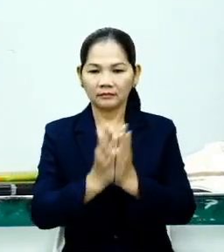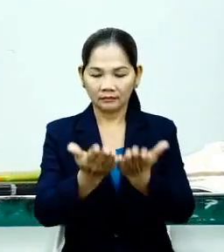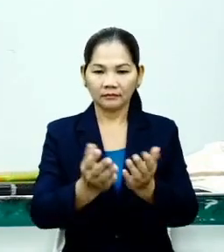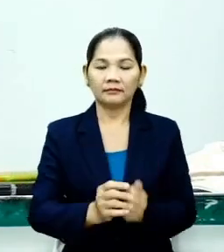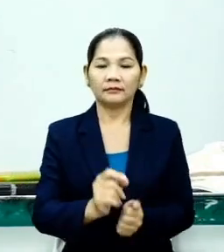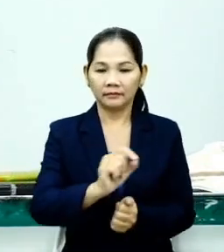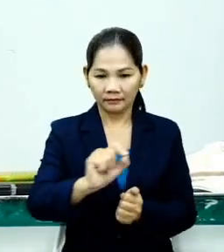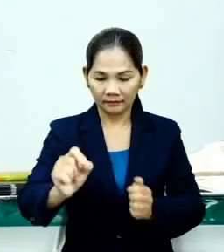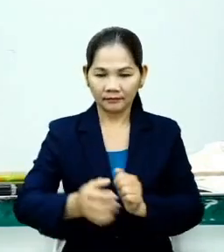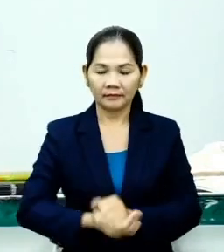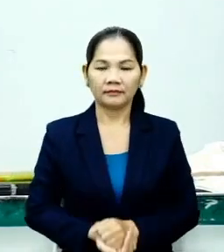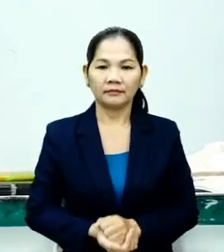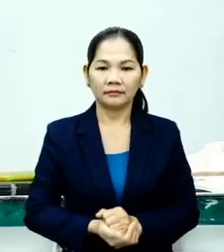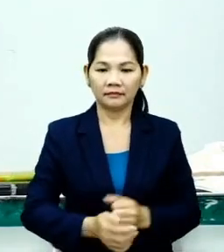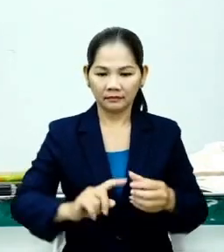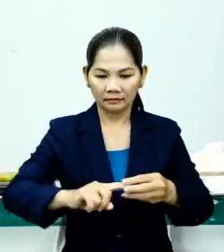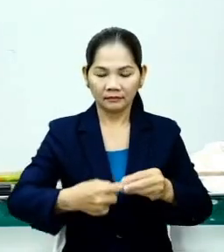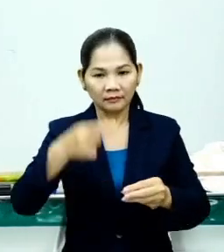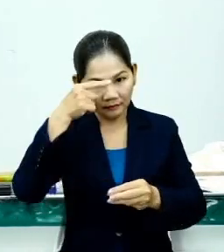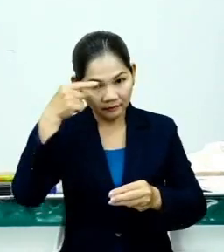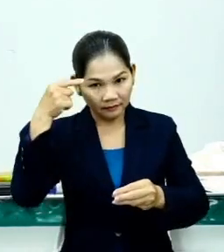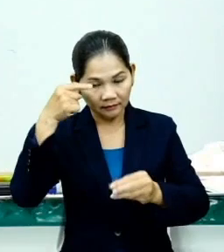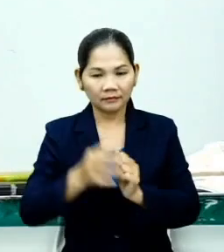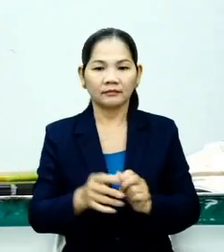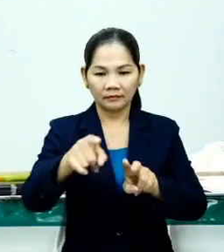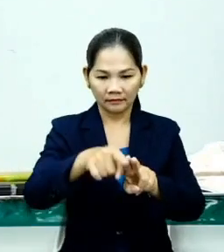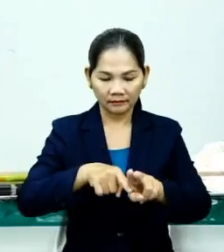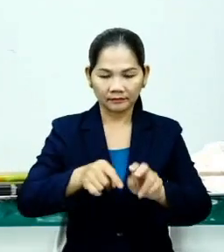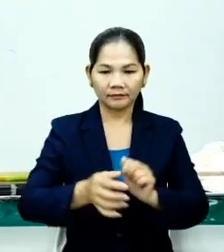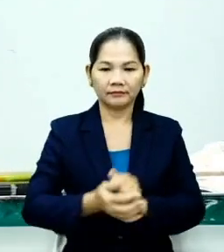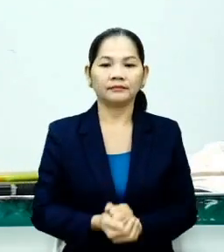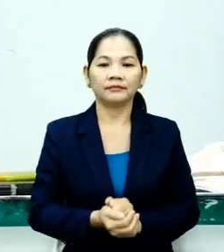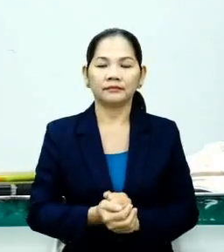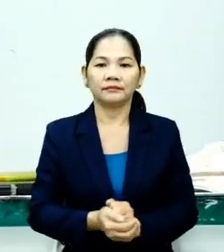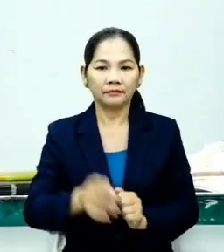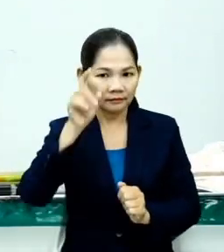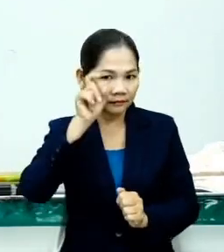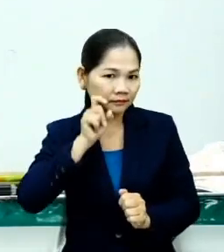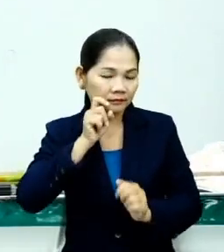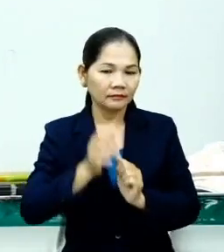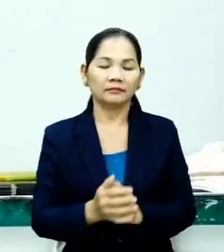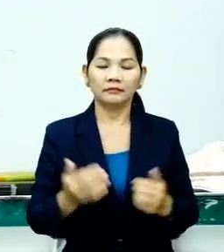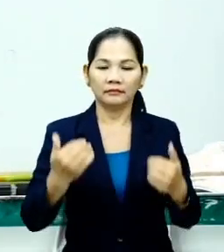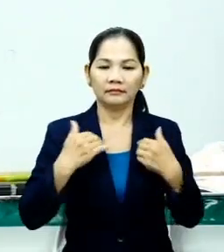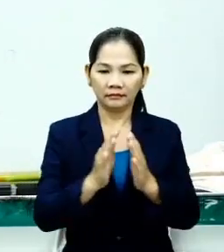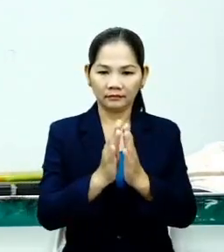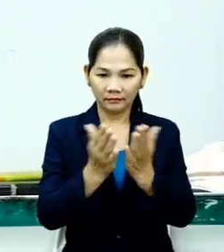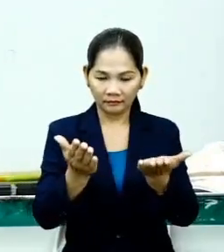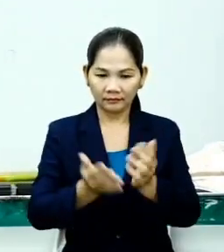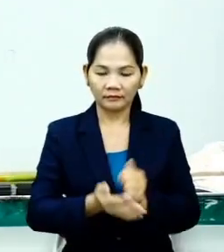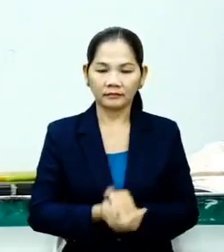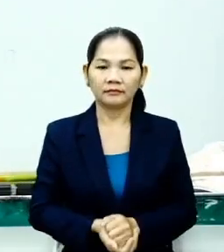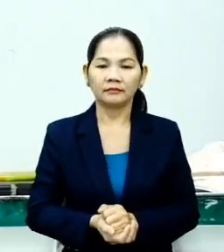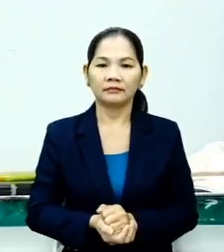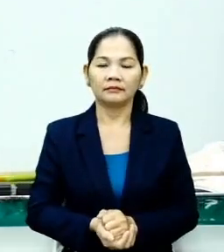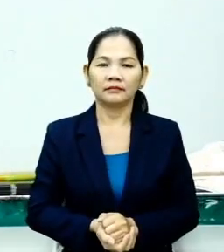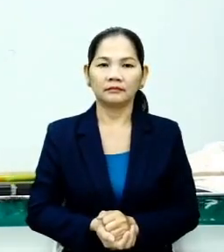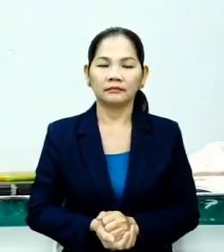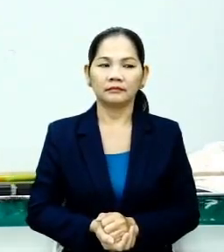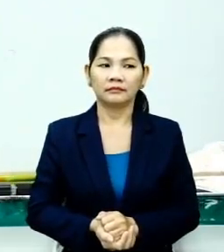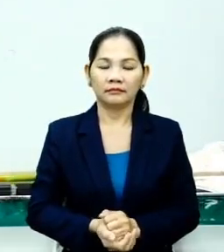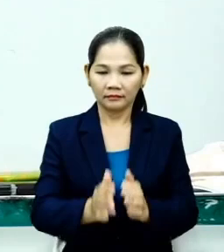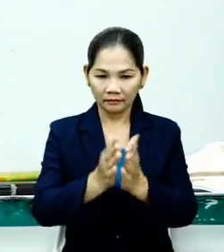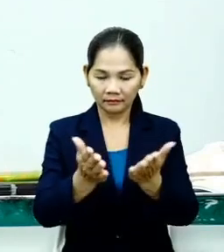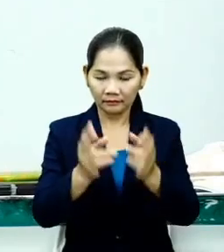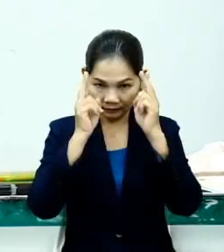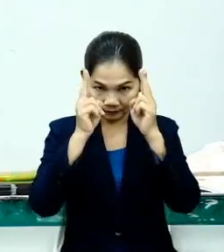phớ, khmai đáy, bọn toán, chùa lốp. Chà, nâng siêu phớ. Chà, siêu